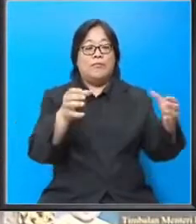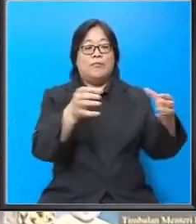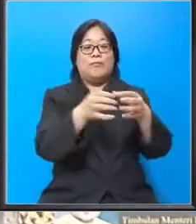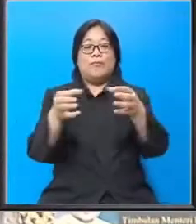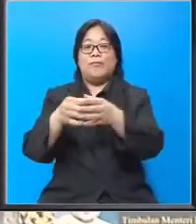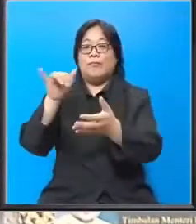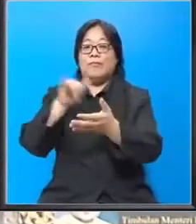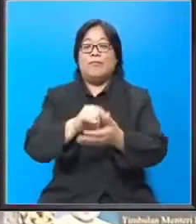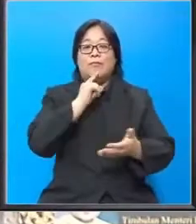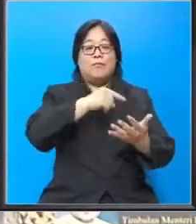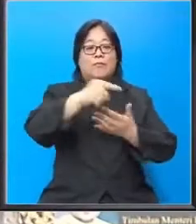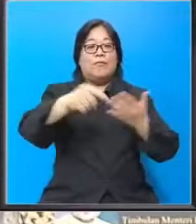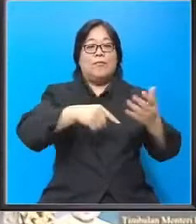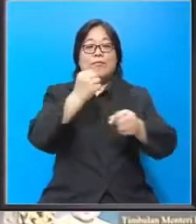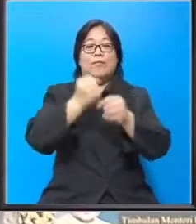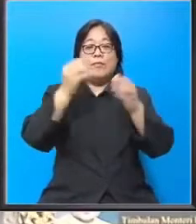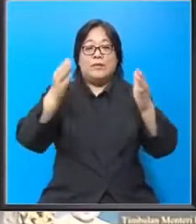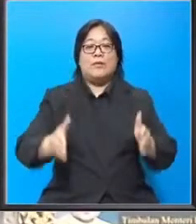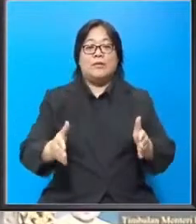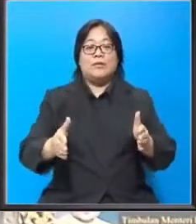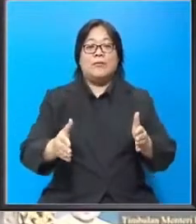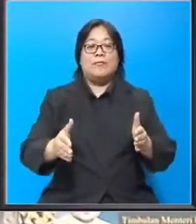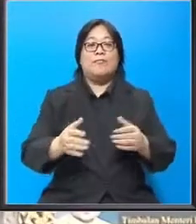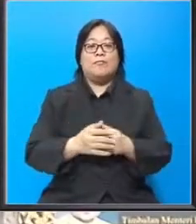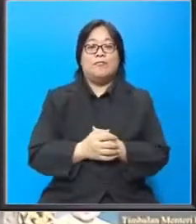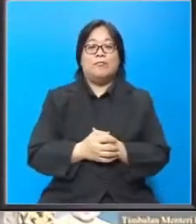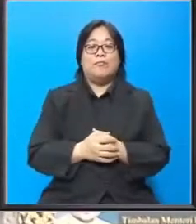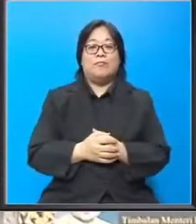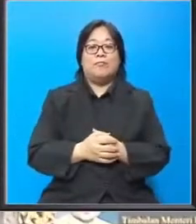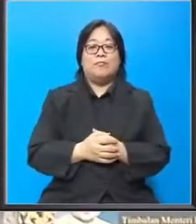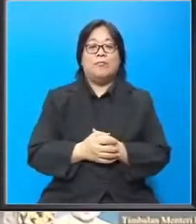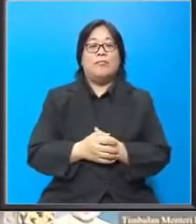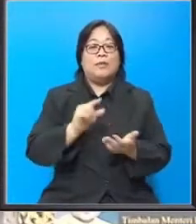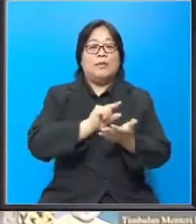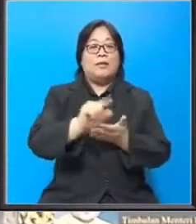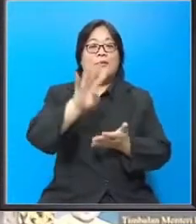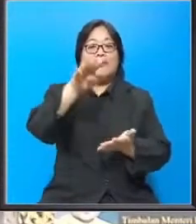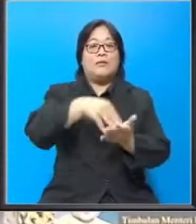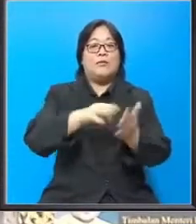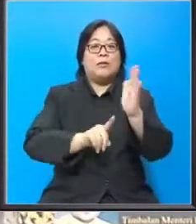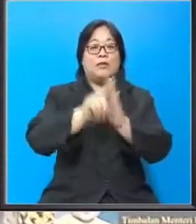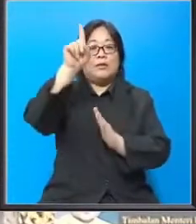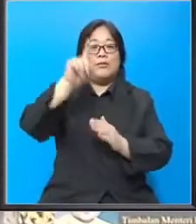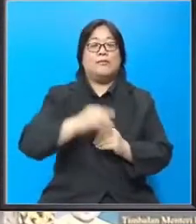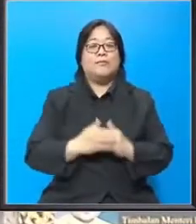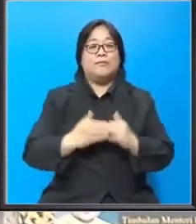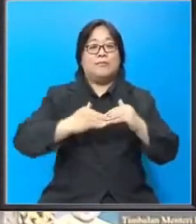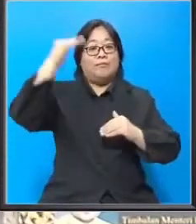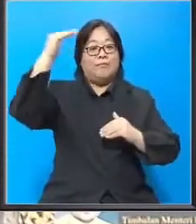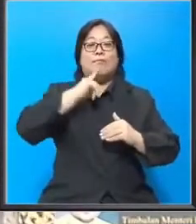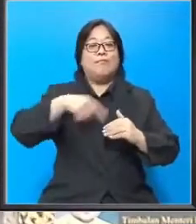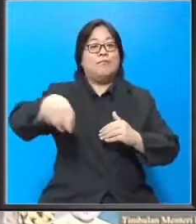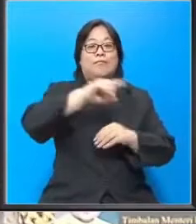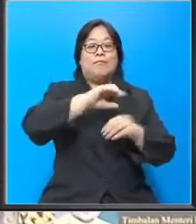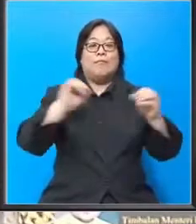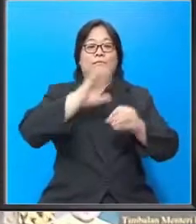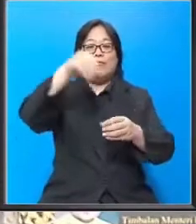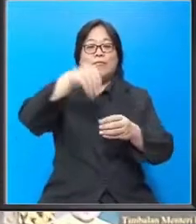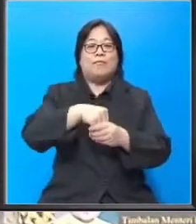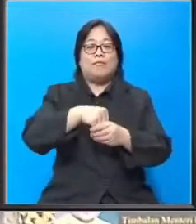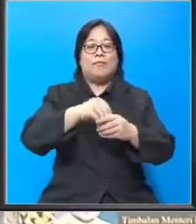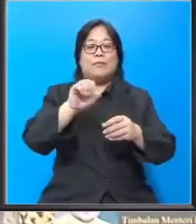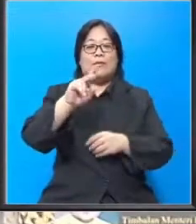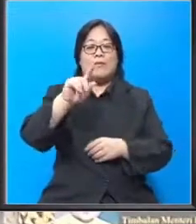great tersebut merupakan kalangan pekerja yang berpendapatan 4000 ke atas yang mendamaikan tidak ada dalam skim